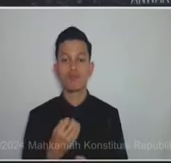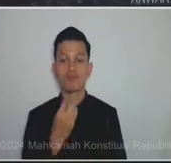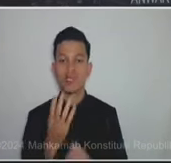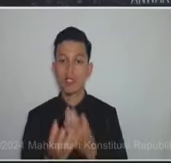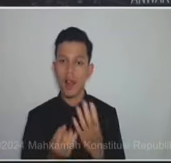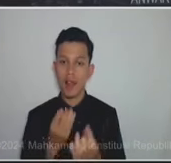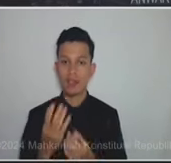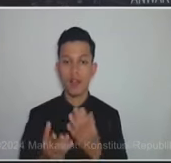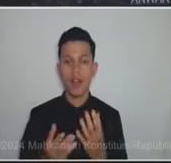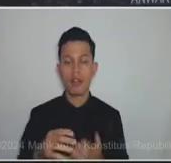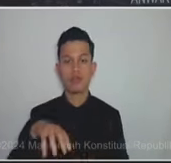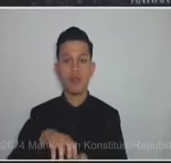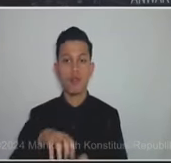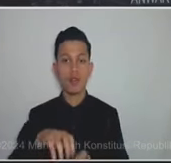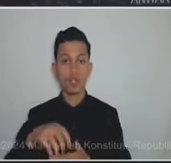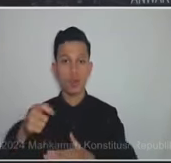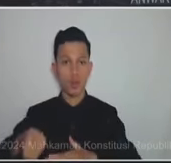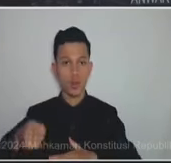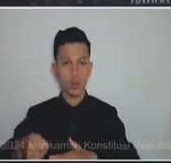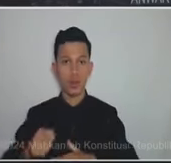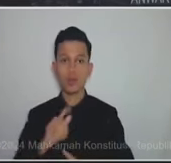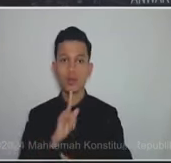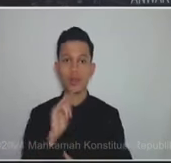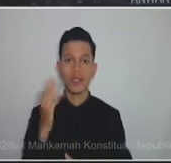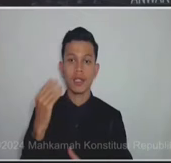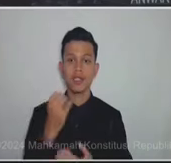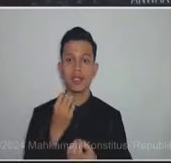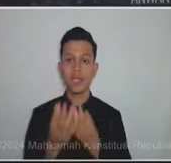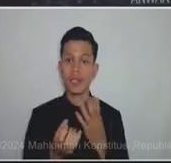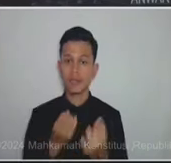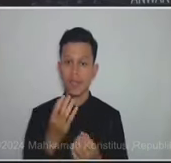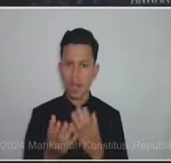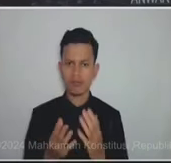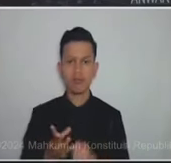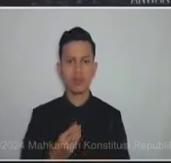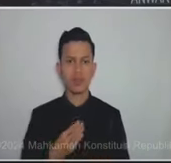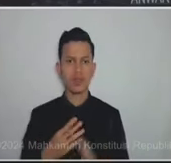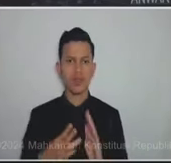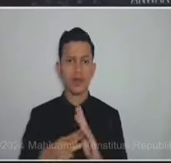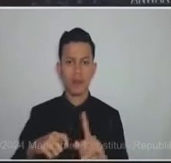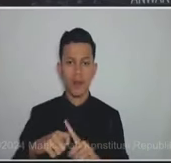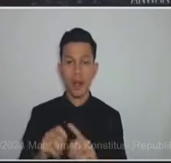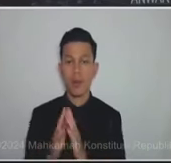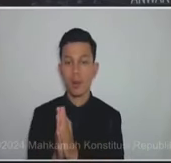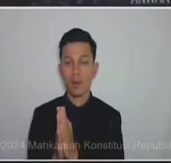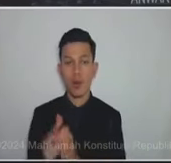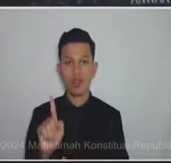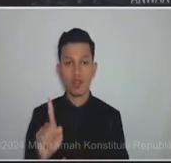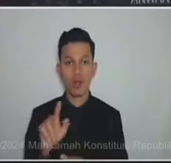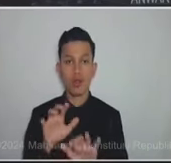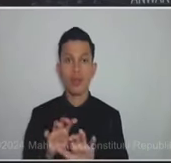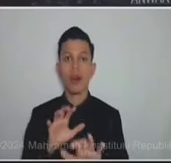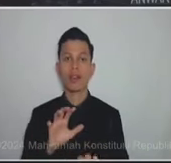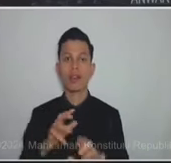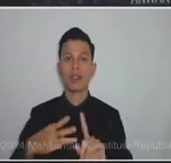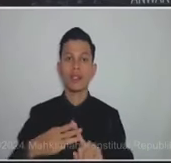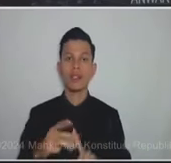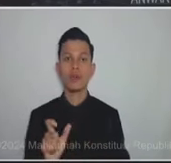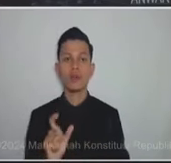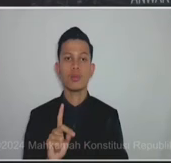hukumnya sebagaimana diuraikan di atas menurut mahkamah pemohon satu partai buru dalam